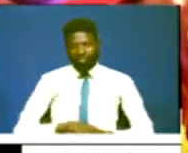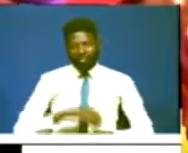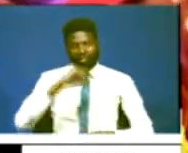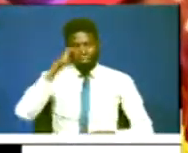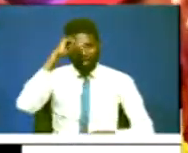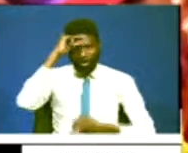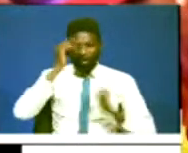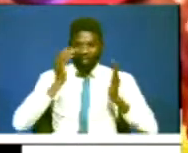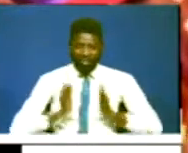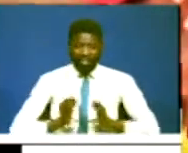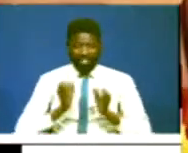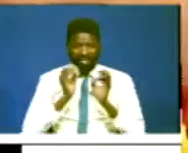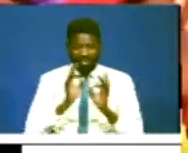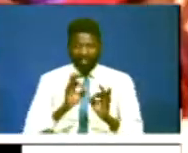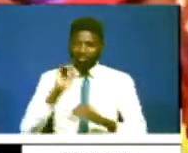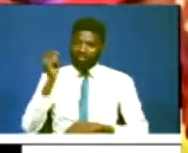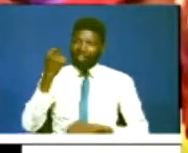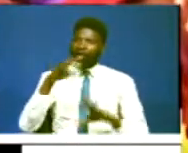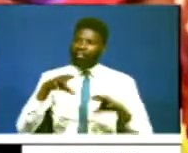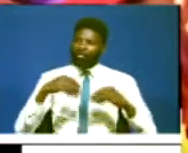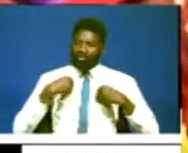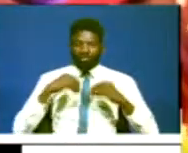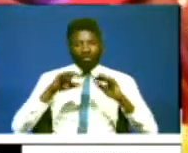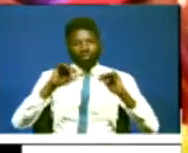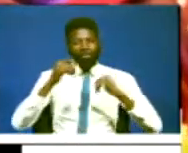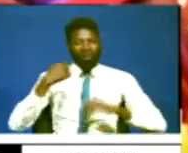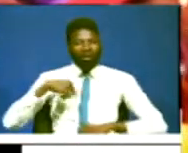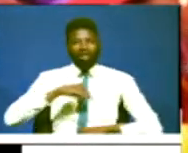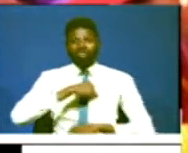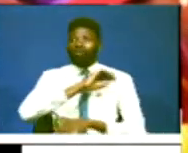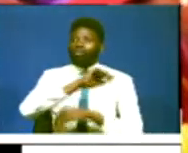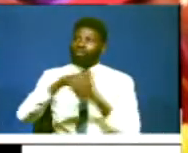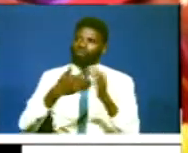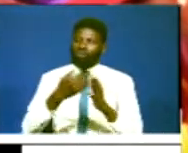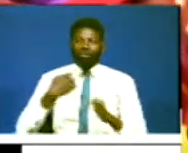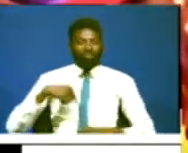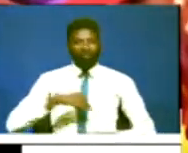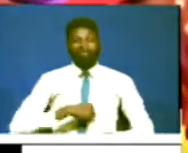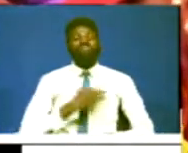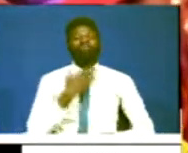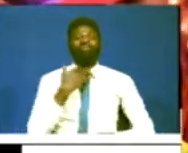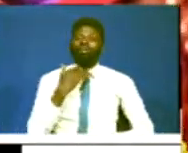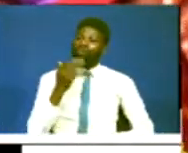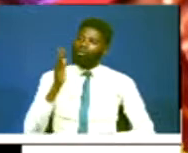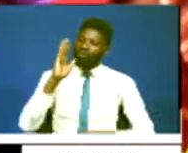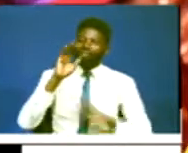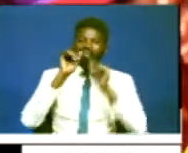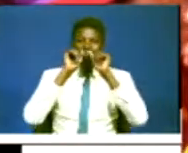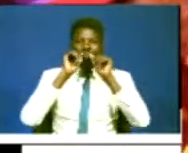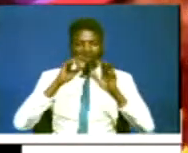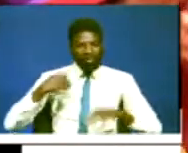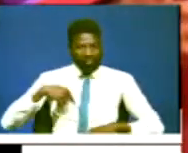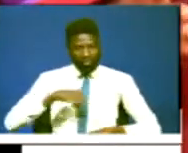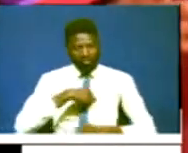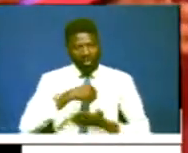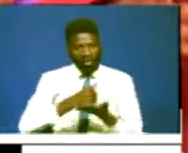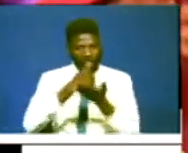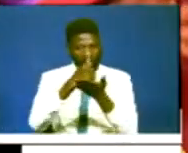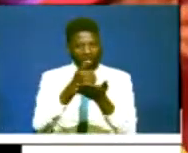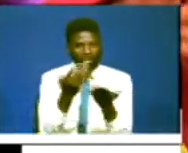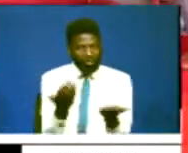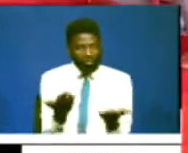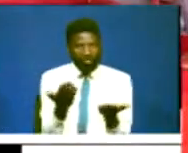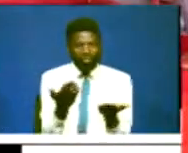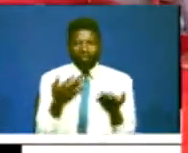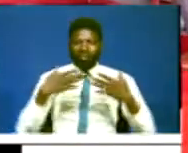akikubali uite sisi wote. Hata sisi tunatafuta baraka kwa Mwenyezi Mungu, ndio tusaidiane pamo. Kwa hivyo watu ya